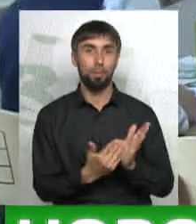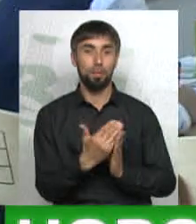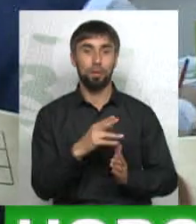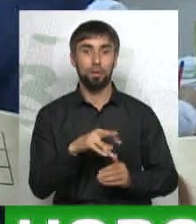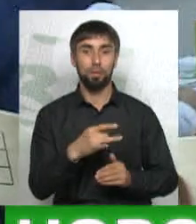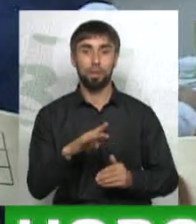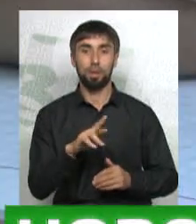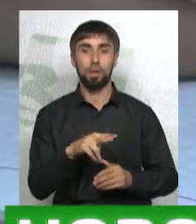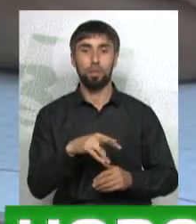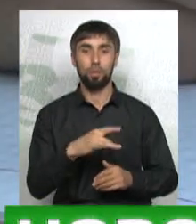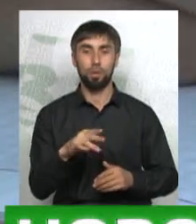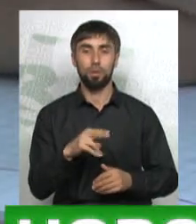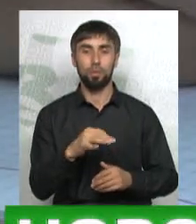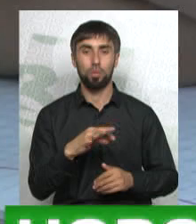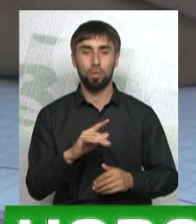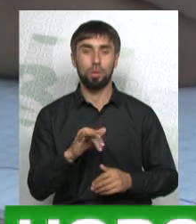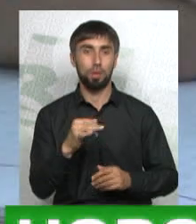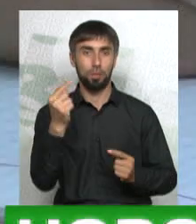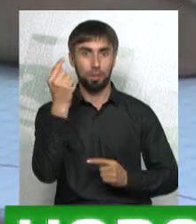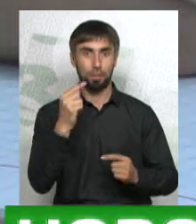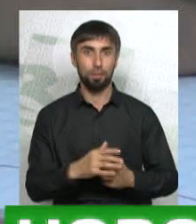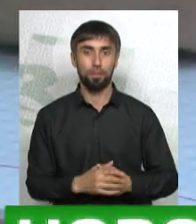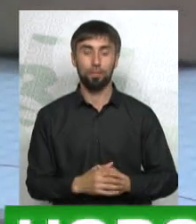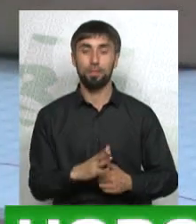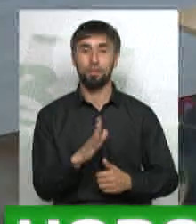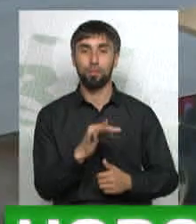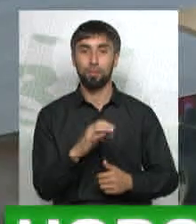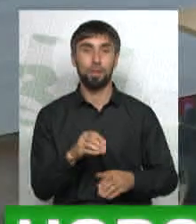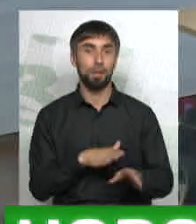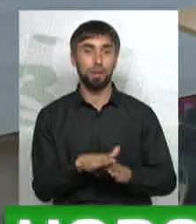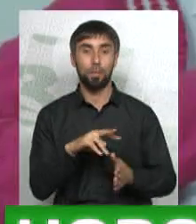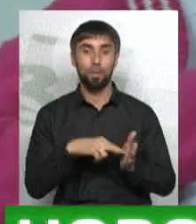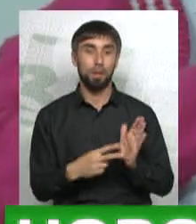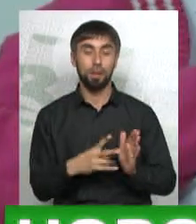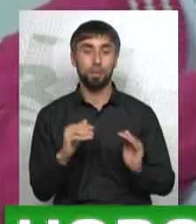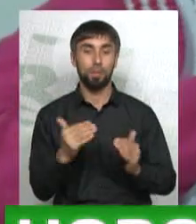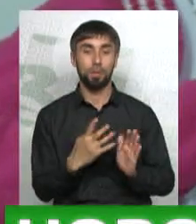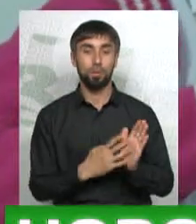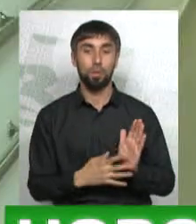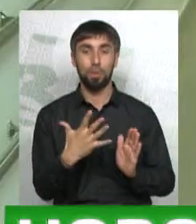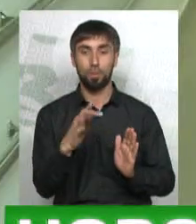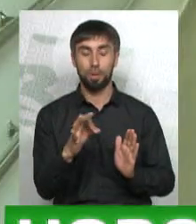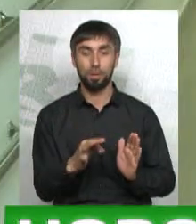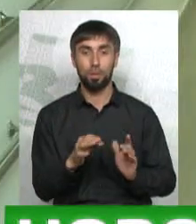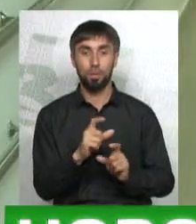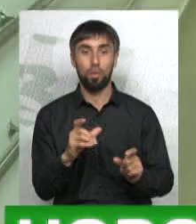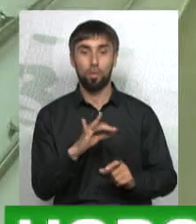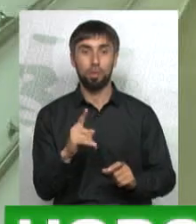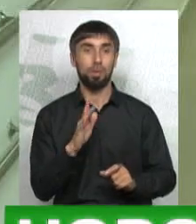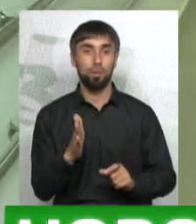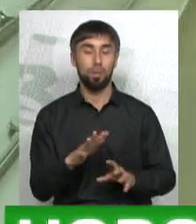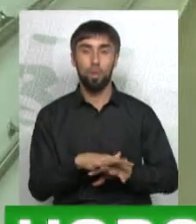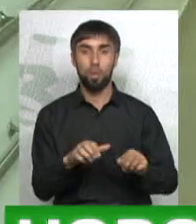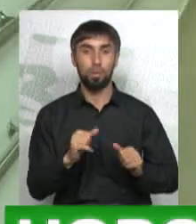для логопедов и дефектологов и психологов в результате реализации плана не менее 95 процентов людей совы z будут